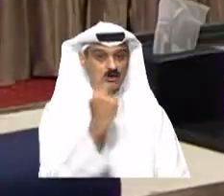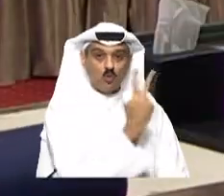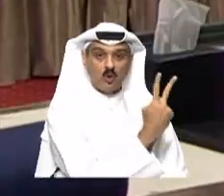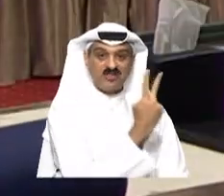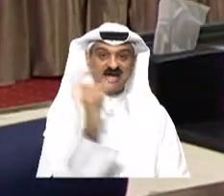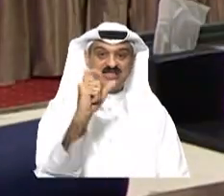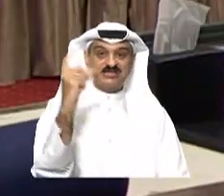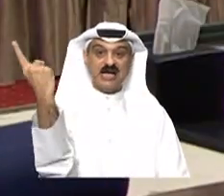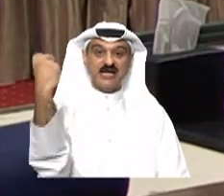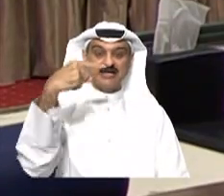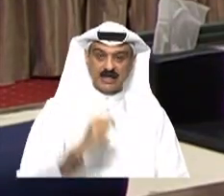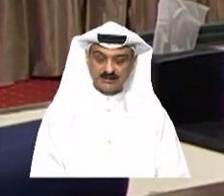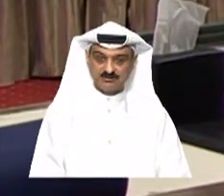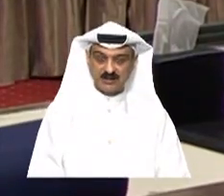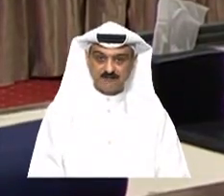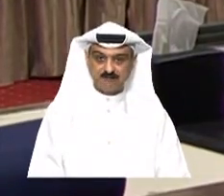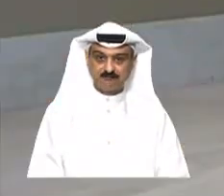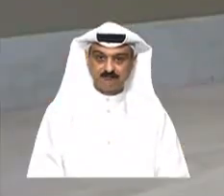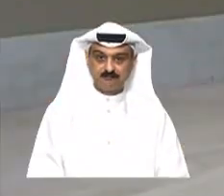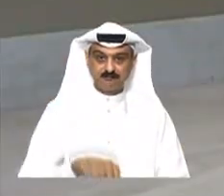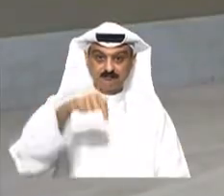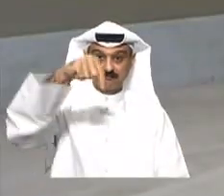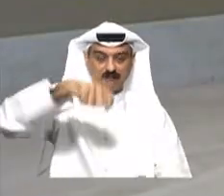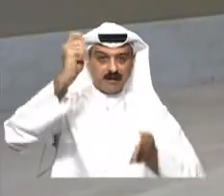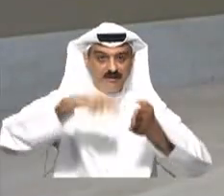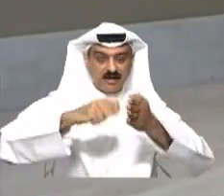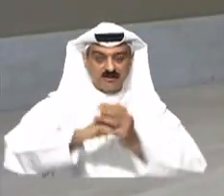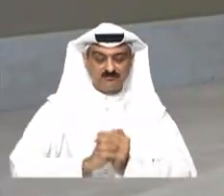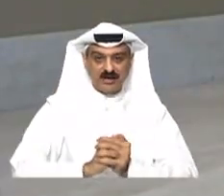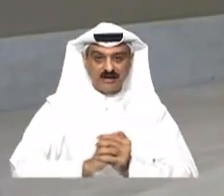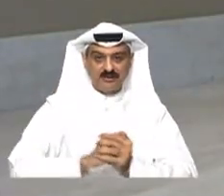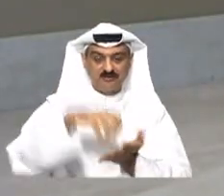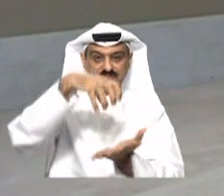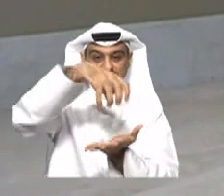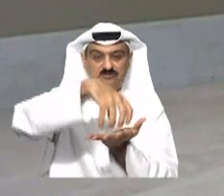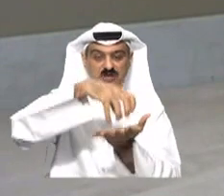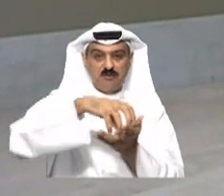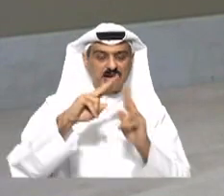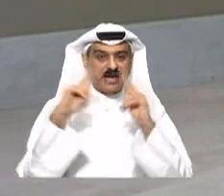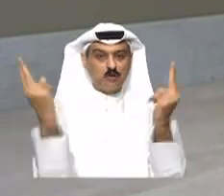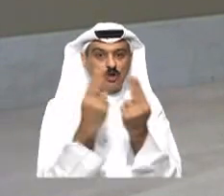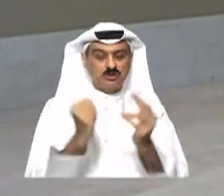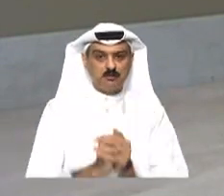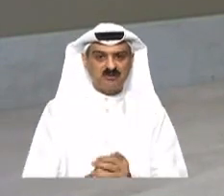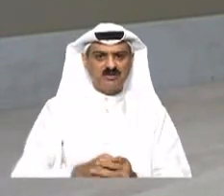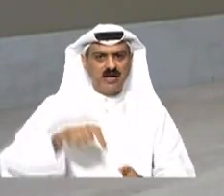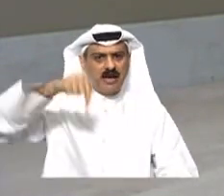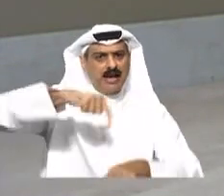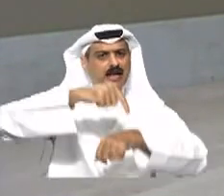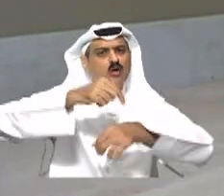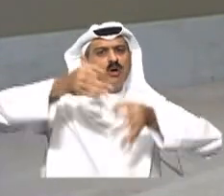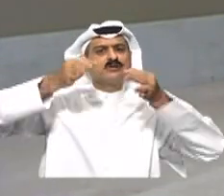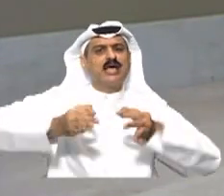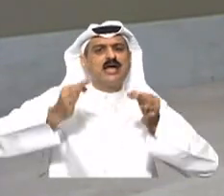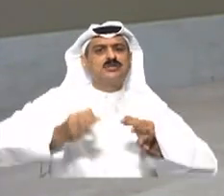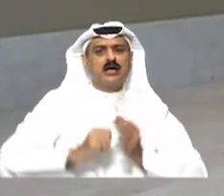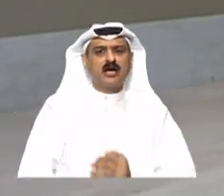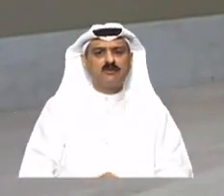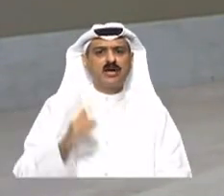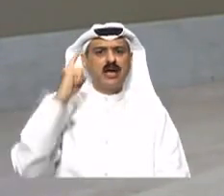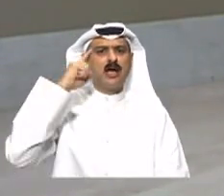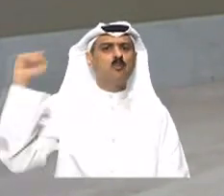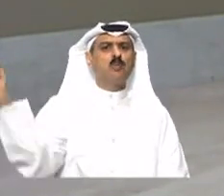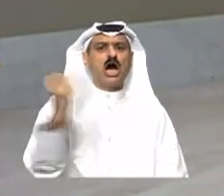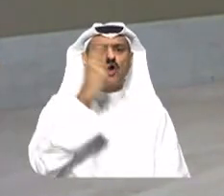1 و2 نوفمبر. تعقد القمة العربية في دورتها العادية 31 في ظروف حساسة ودقيقة. نحن نعلم جميعا